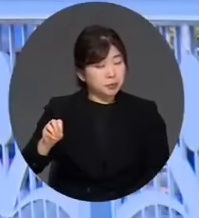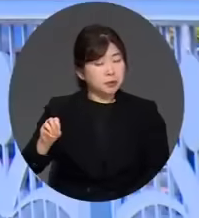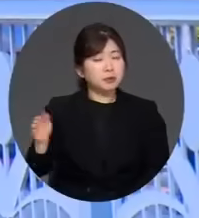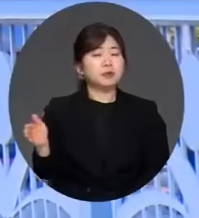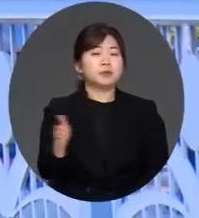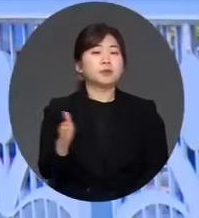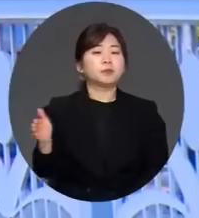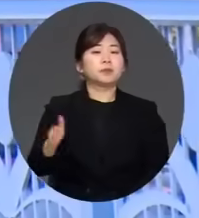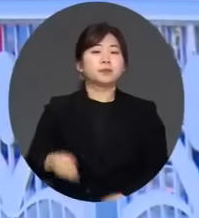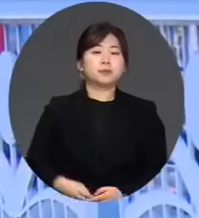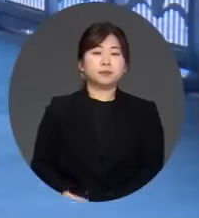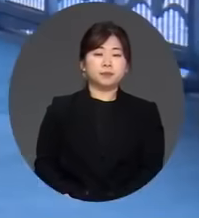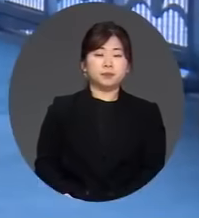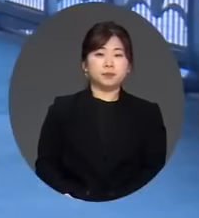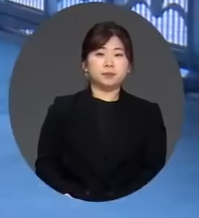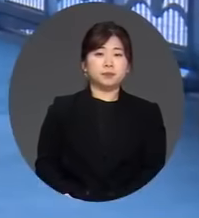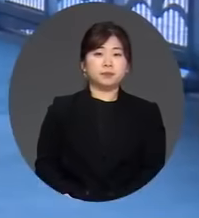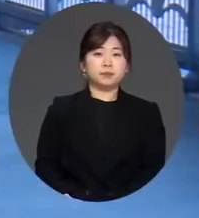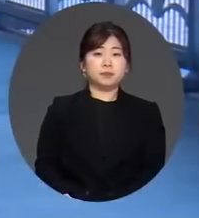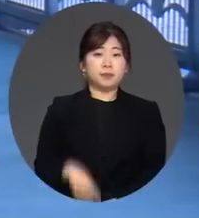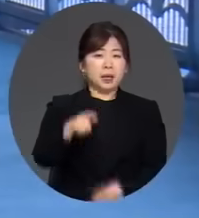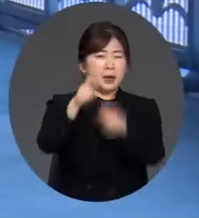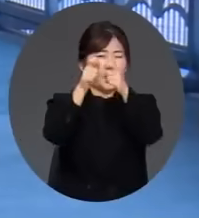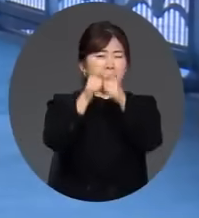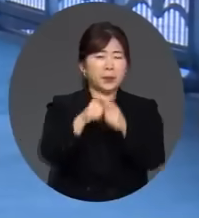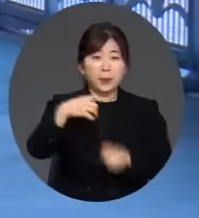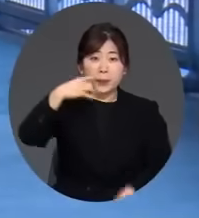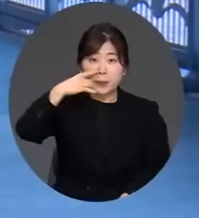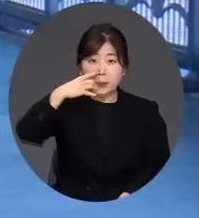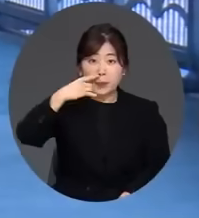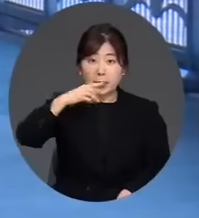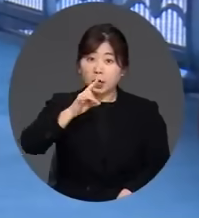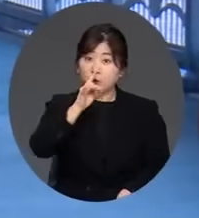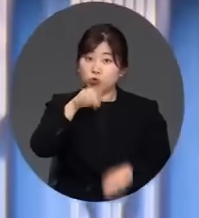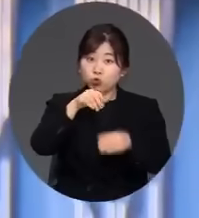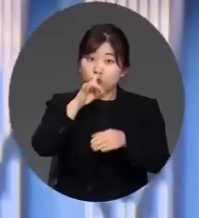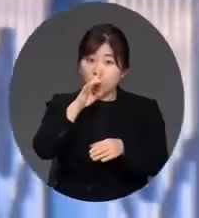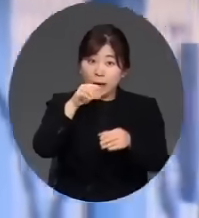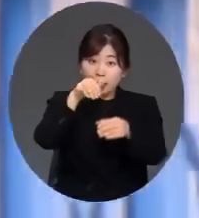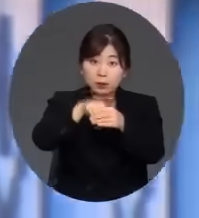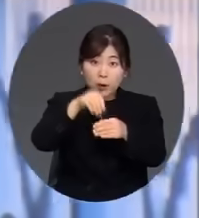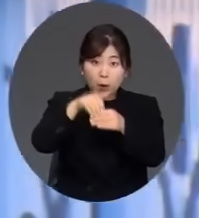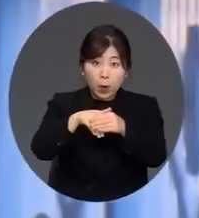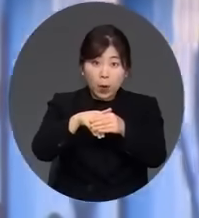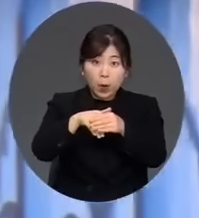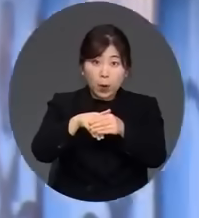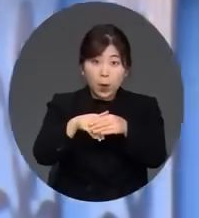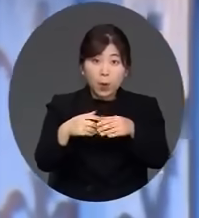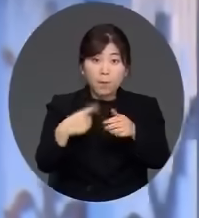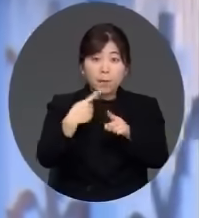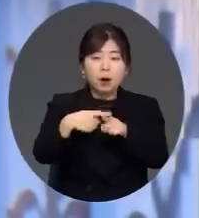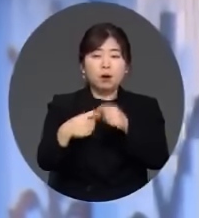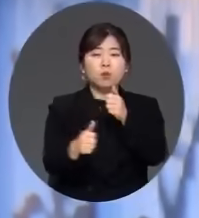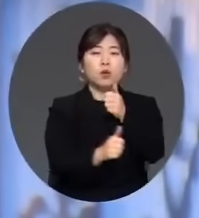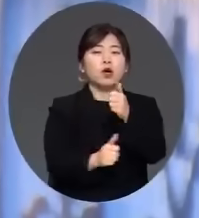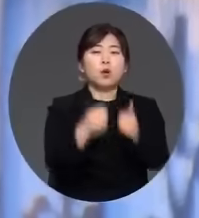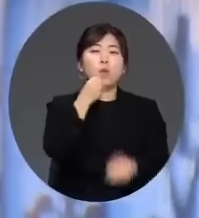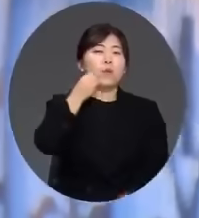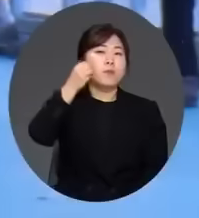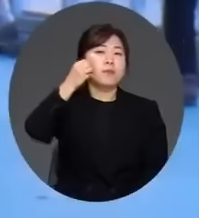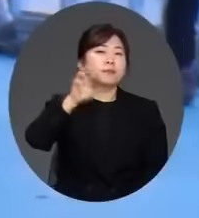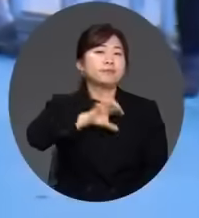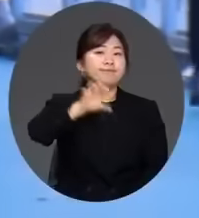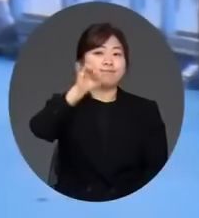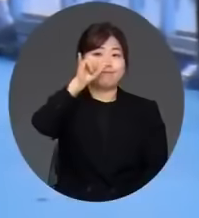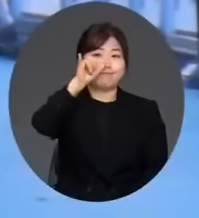4.4% 포인트입니다 자세한 사항은 중앙 선거 이론 조사 심의위원회 홈페이지에서 확인할 수 있습니다 MBC